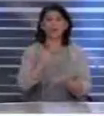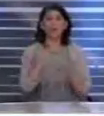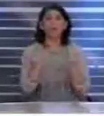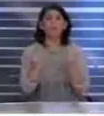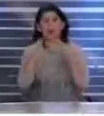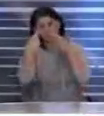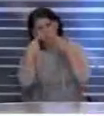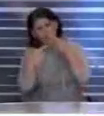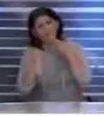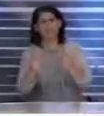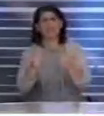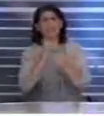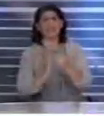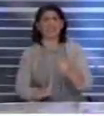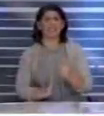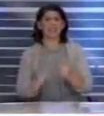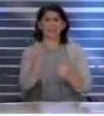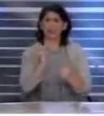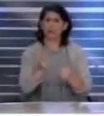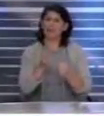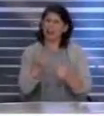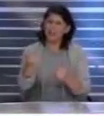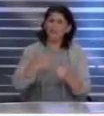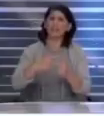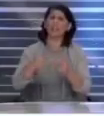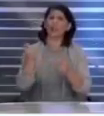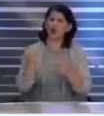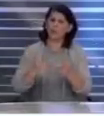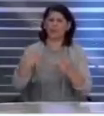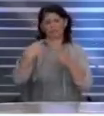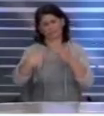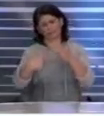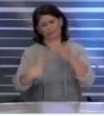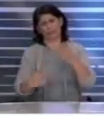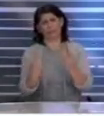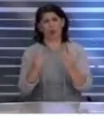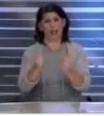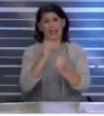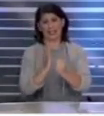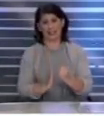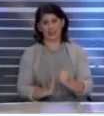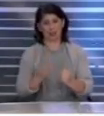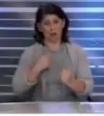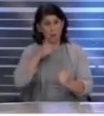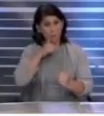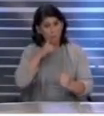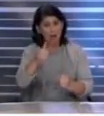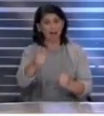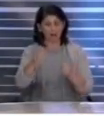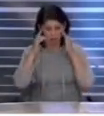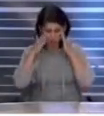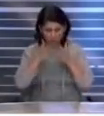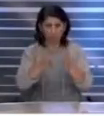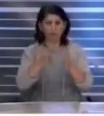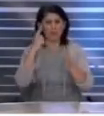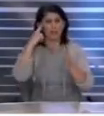χρηματοοικονομικής, οικονομικής, κοινωνικής και μεταναστευτικής. Κάθε φορά ήθελα και ήμουν προσιλωμένος στην ιδέα να υποστηρίξω την Ελλάδα